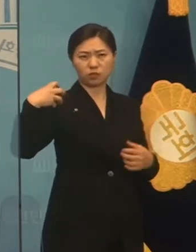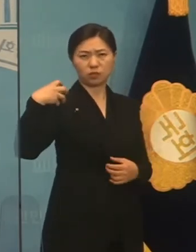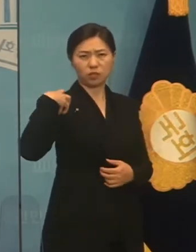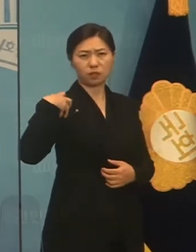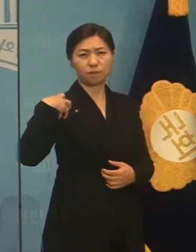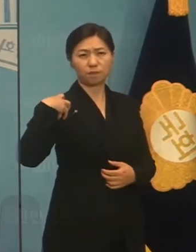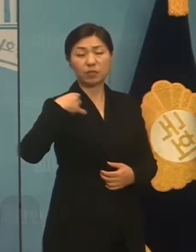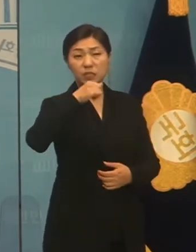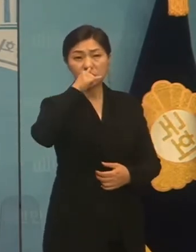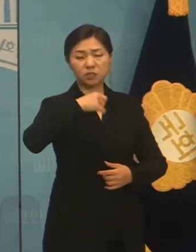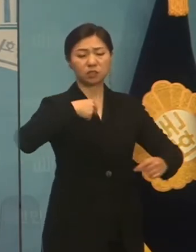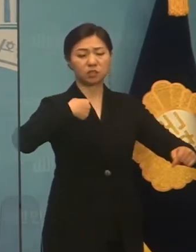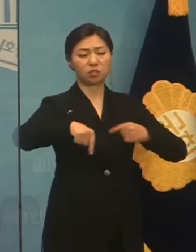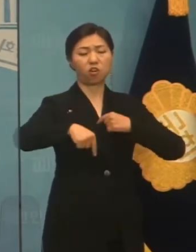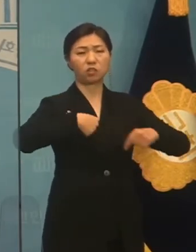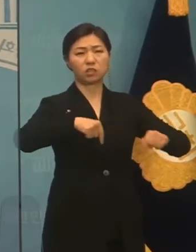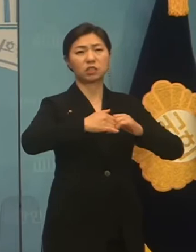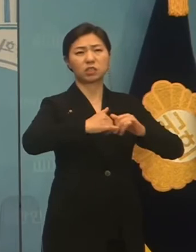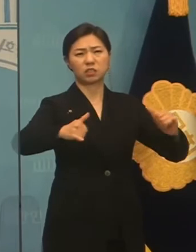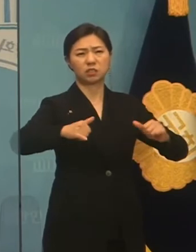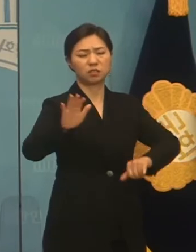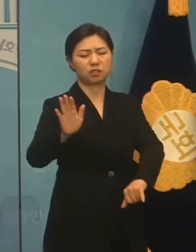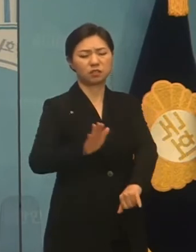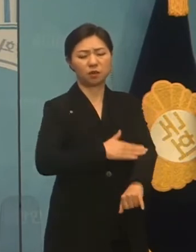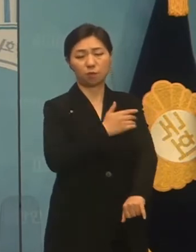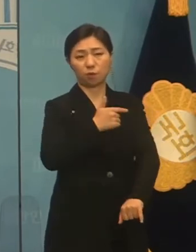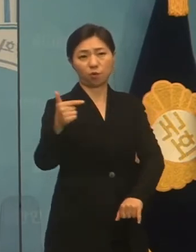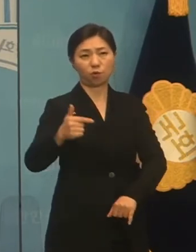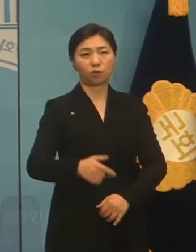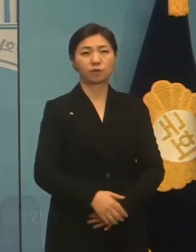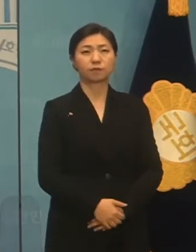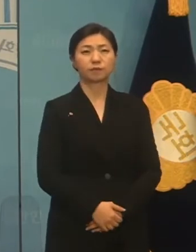정치와 정치인의 잘못이 큽니다.